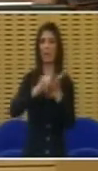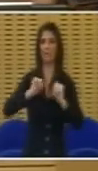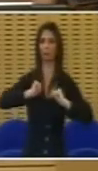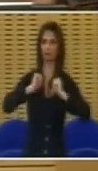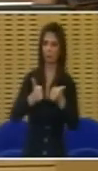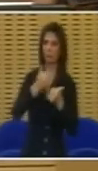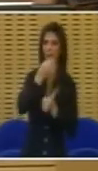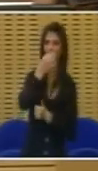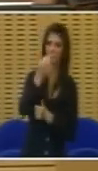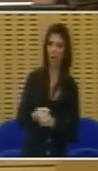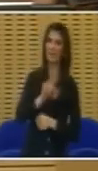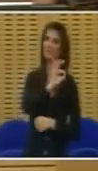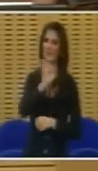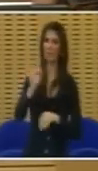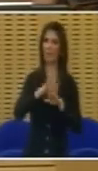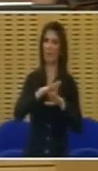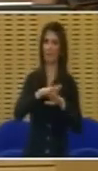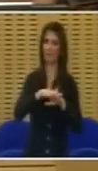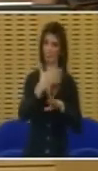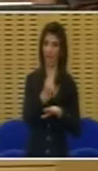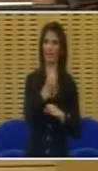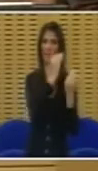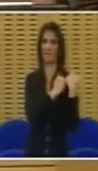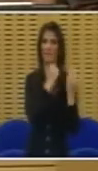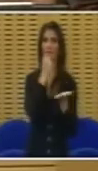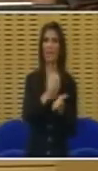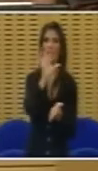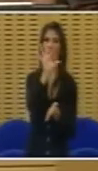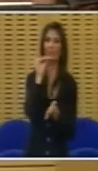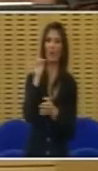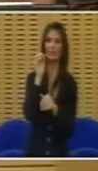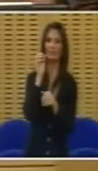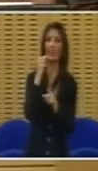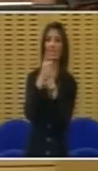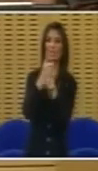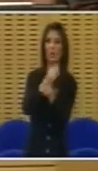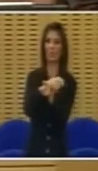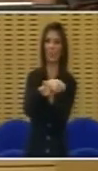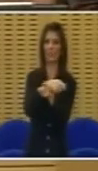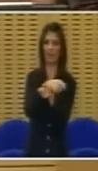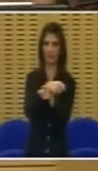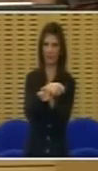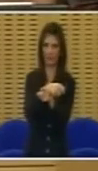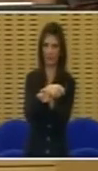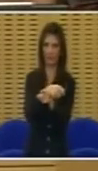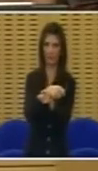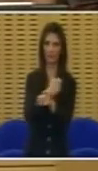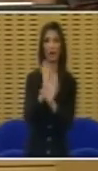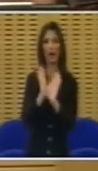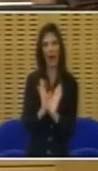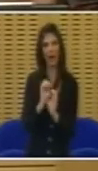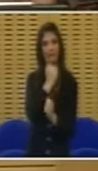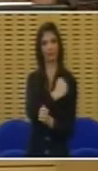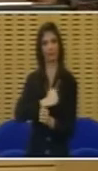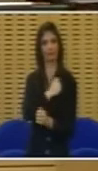να επιμένει στο διορισμό ποινικών ανακριτών, ενισχύοντας το έργο τους με ειδική ομάδα εμπειρογνωμόνων για το οικονομικό